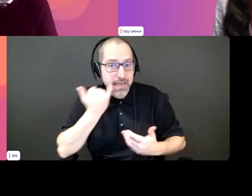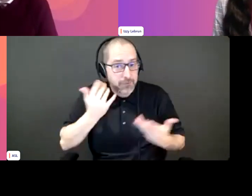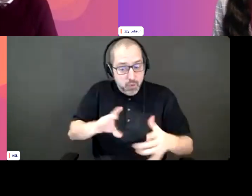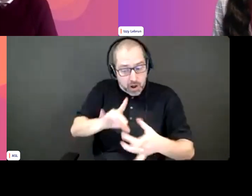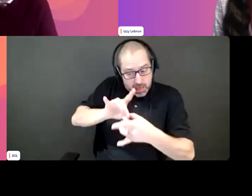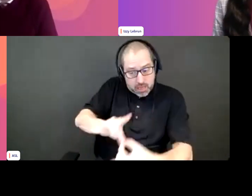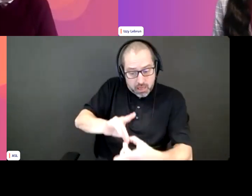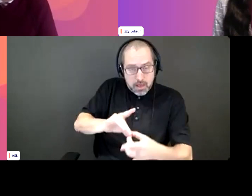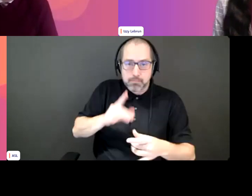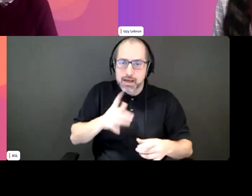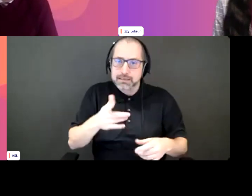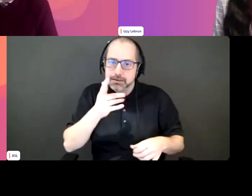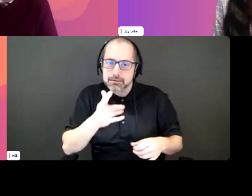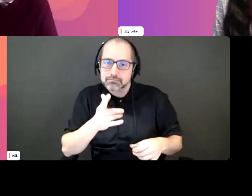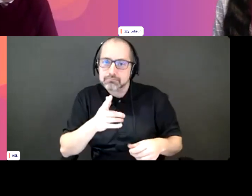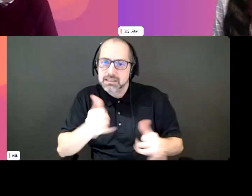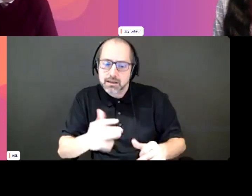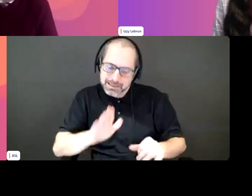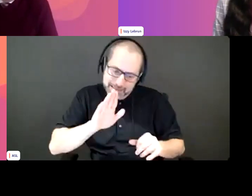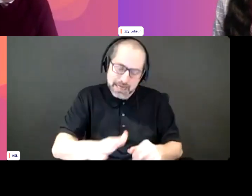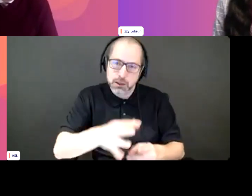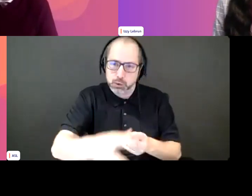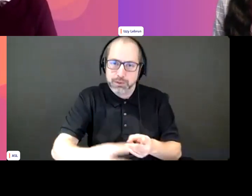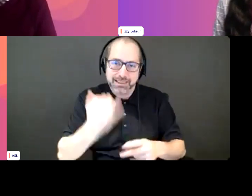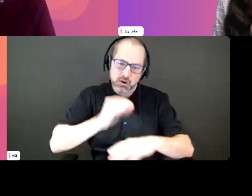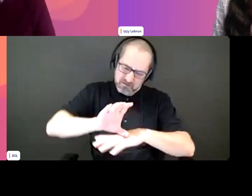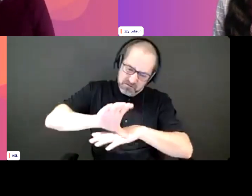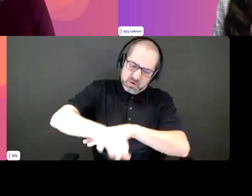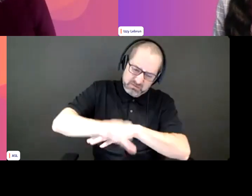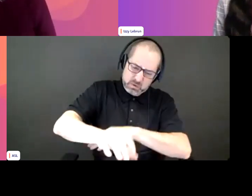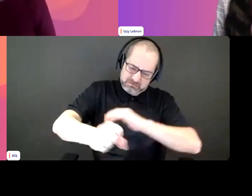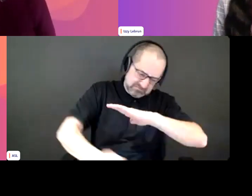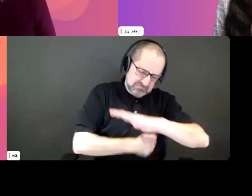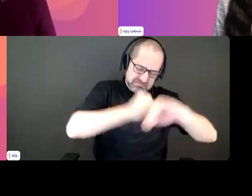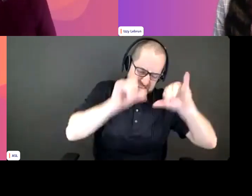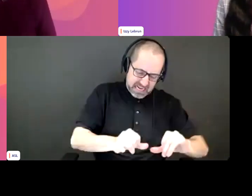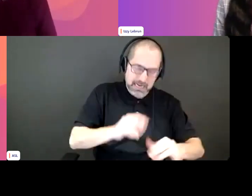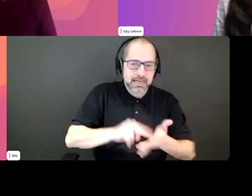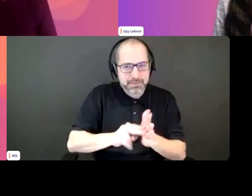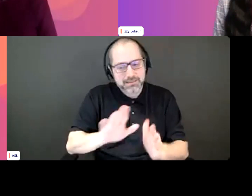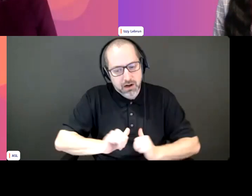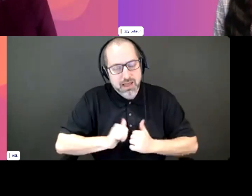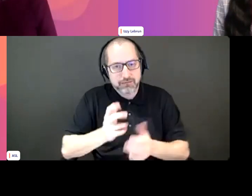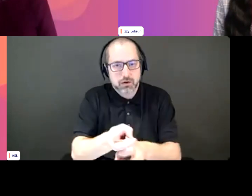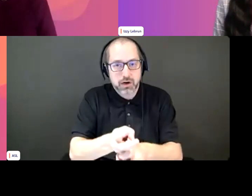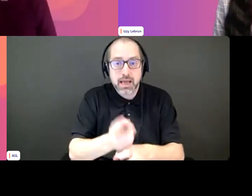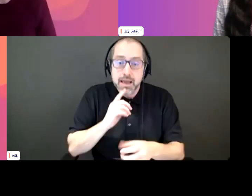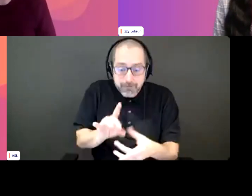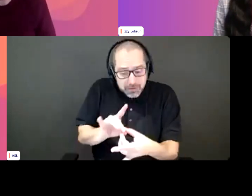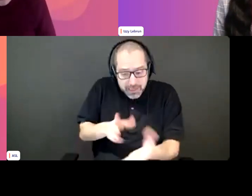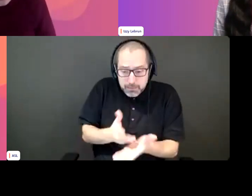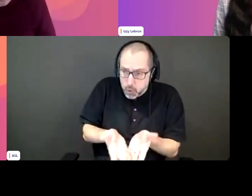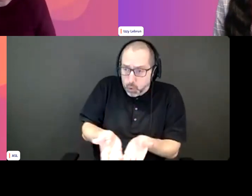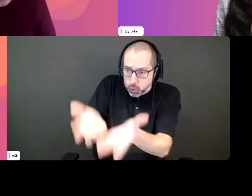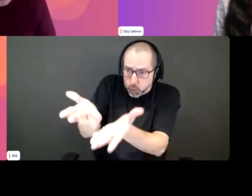si vous voulez continuer une relation au bout du compte c'est à eux de décider s'ils ne le souhaite pas ça va être difficile pour eux le célèbre